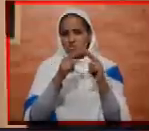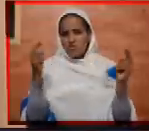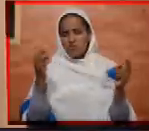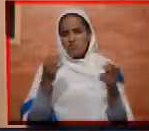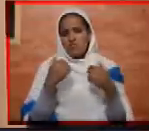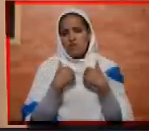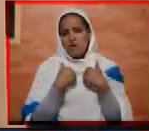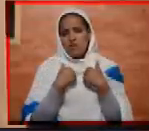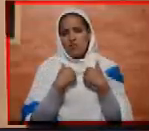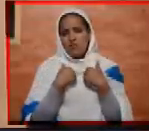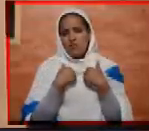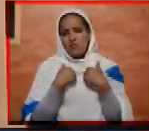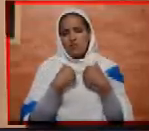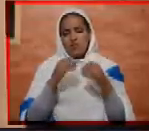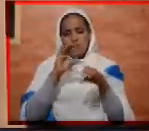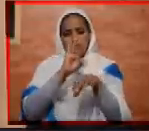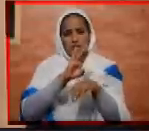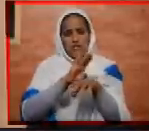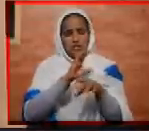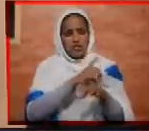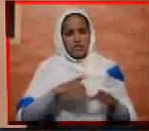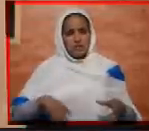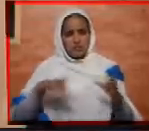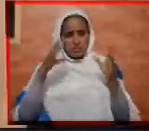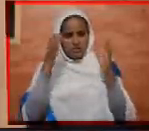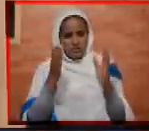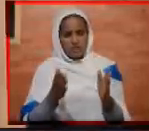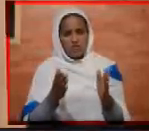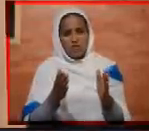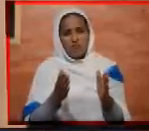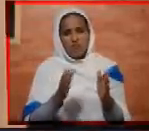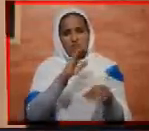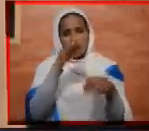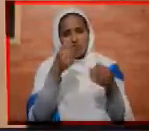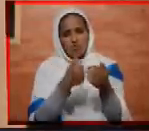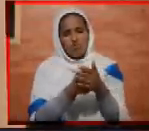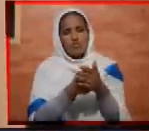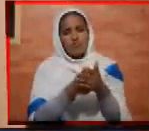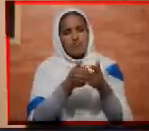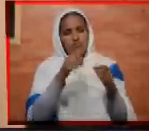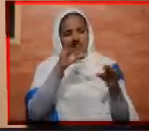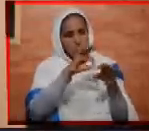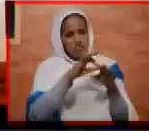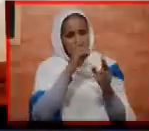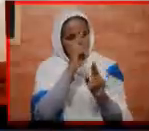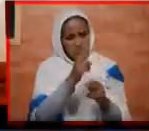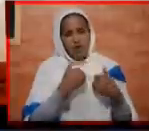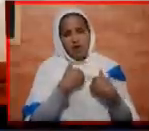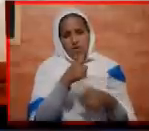ምሁራን፣ የቤተክርስቲያን ምሁራን በዘመናዊ ትምህርት ቤት ይቀጠሩ ነበር። በመንግስት